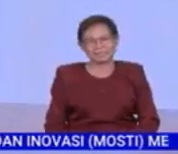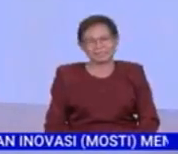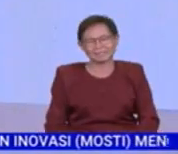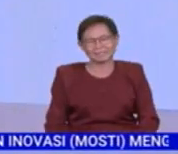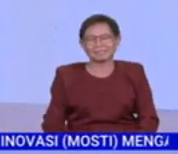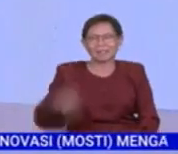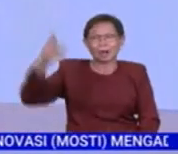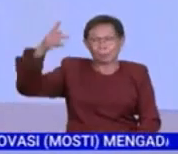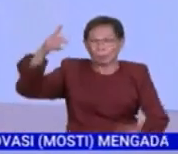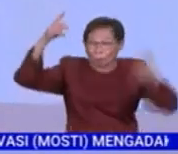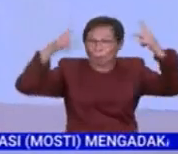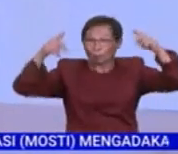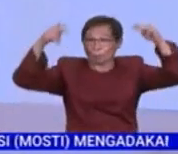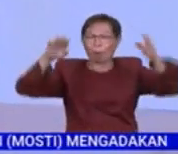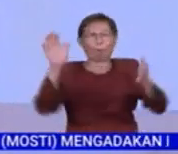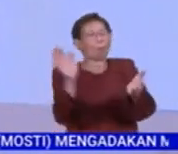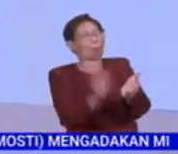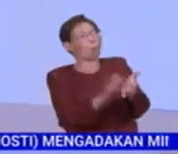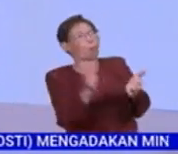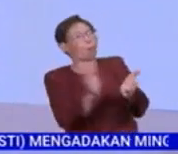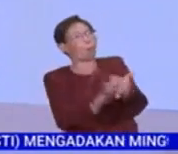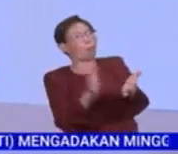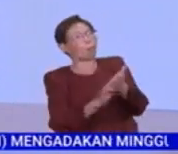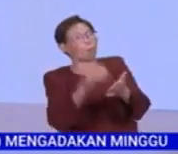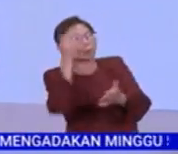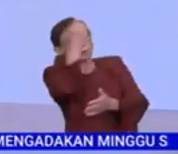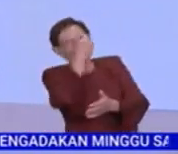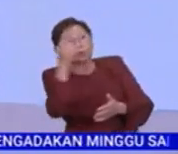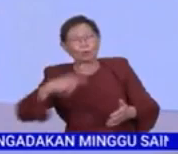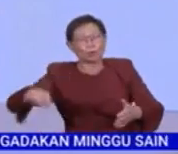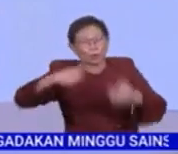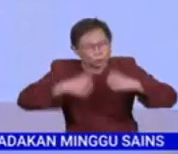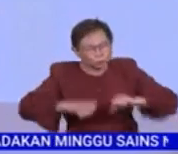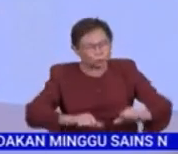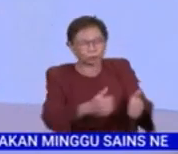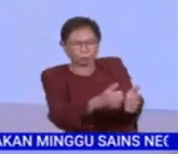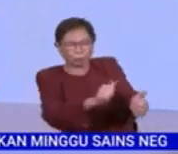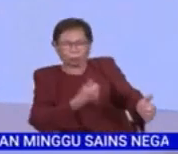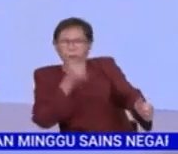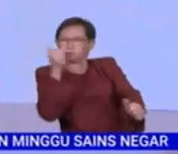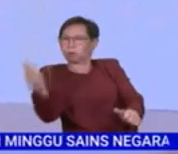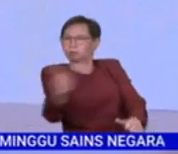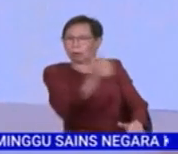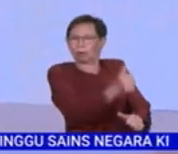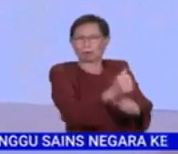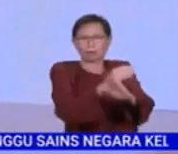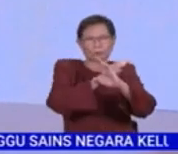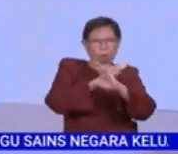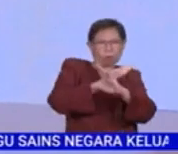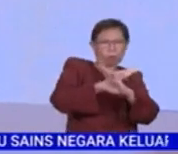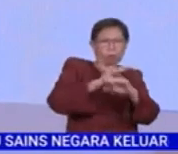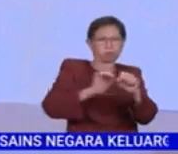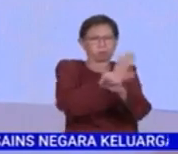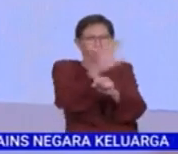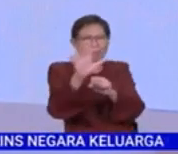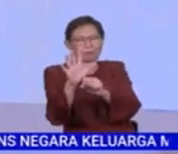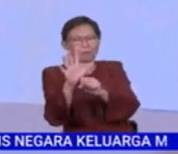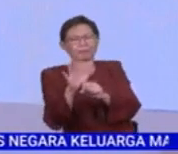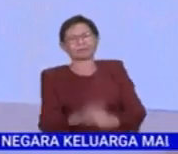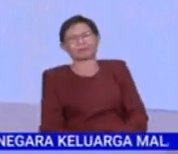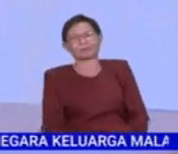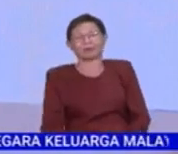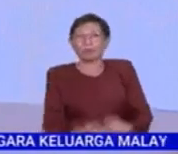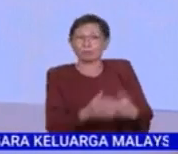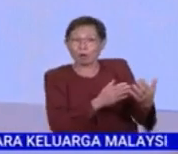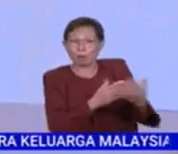Saudara Perdana Menteri memuji sikap orang ramai yang terus mengamalkan pencegahan kendiri dalam mengekang wabak COVID-19.